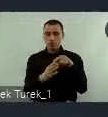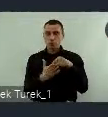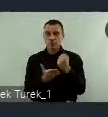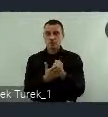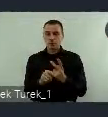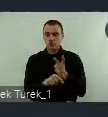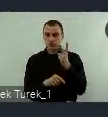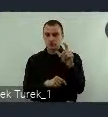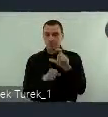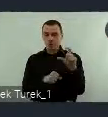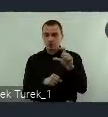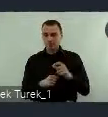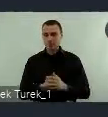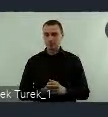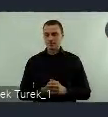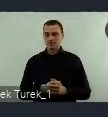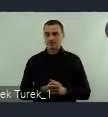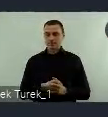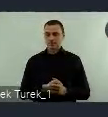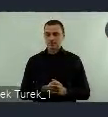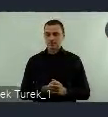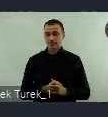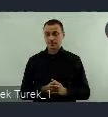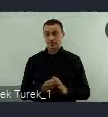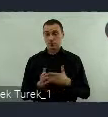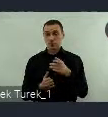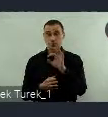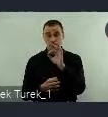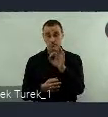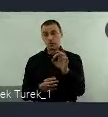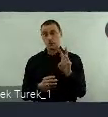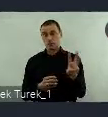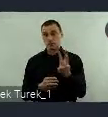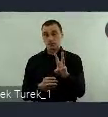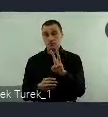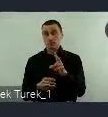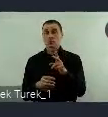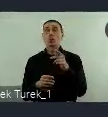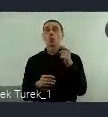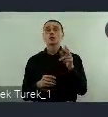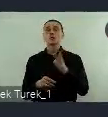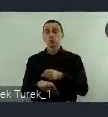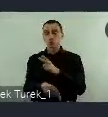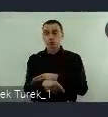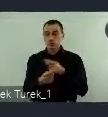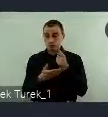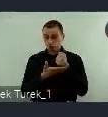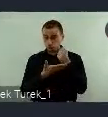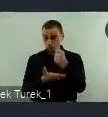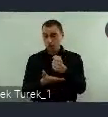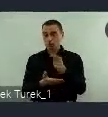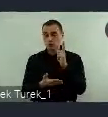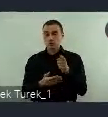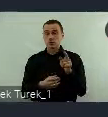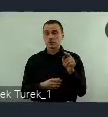i tyle jeżeli waszą stronę internetową finansuje urząd musicie my umieszczać informacje